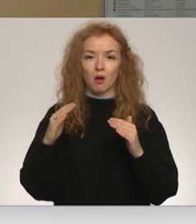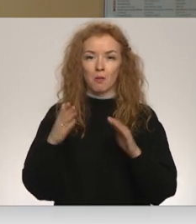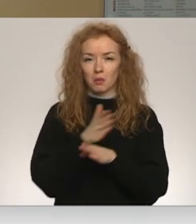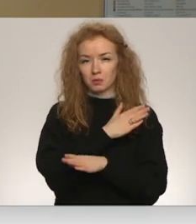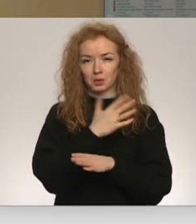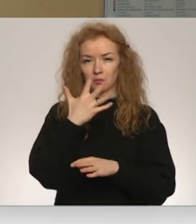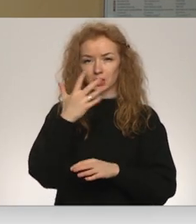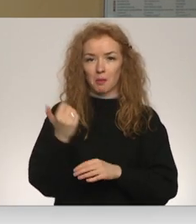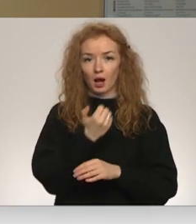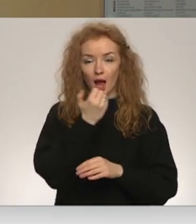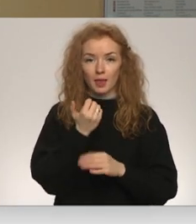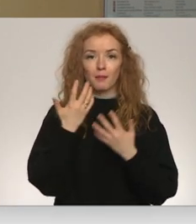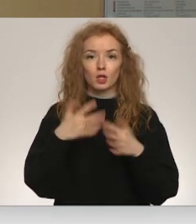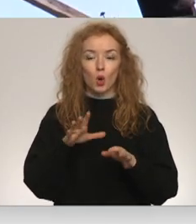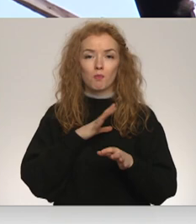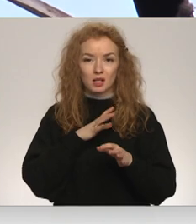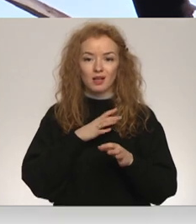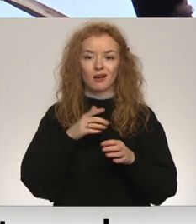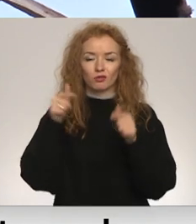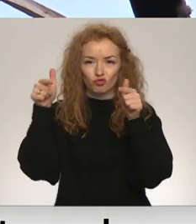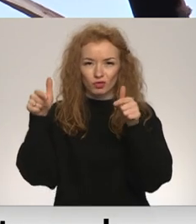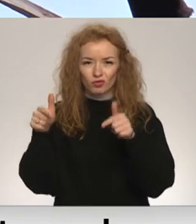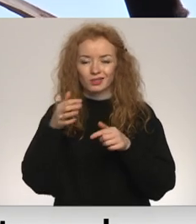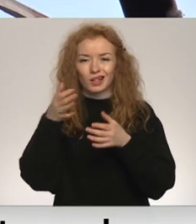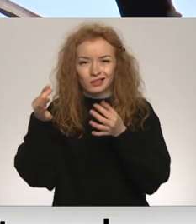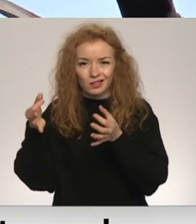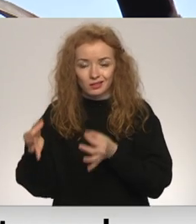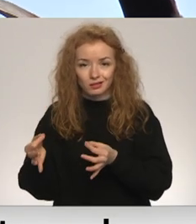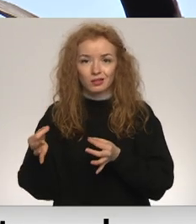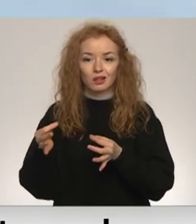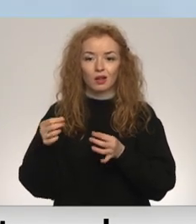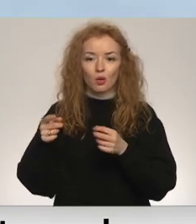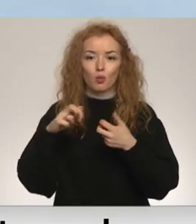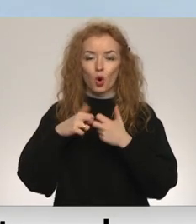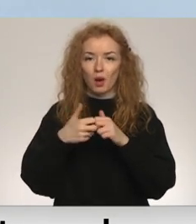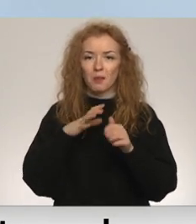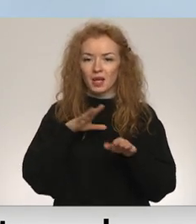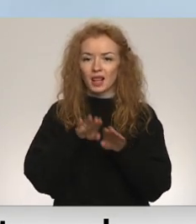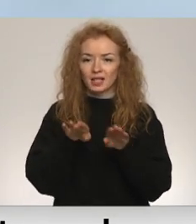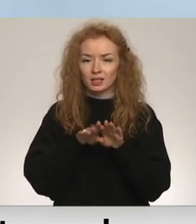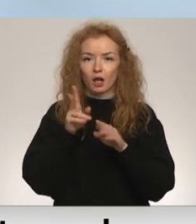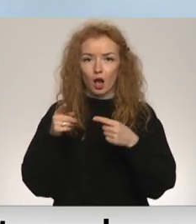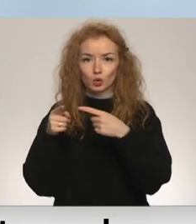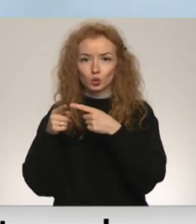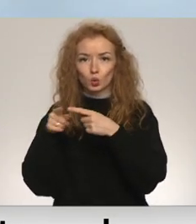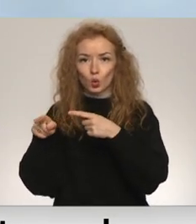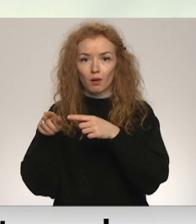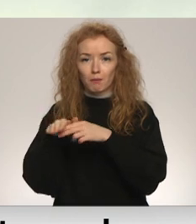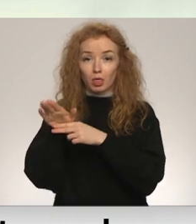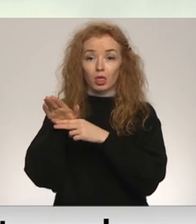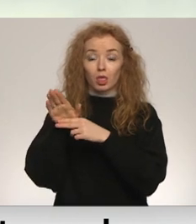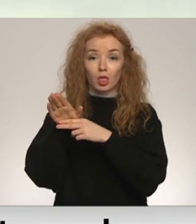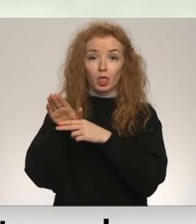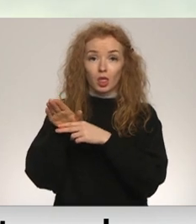gadiem 5 tika jau kaut kādā veidā stiprināta. Tur ir problēma līdzīgi bijis, ka kaut kāds stūris ir bijis atrauts un no